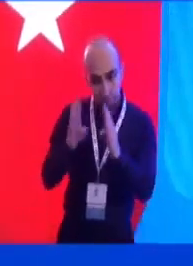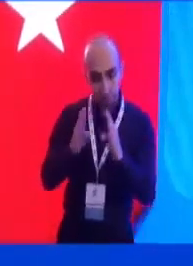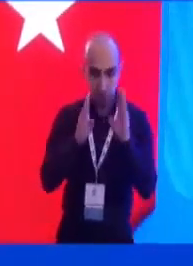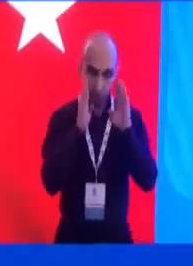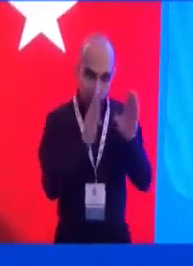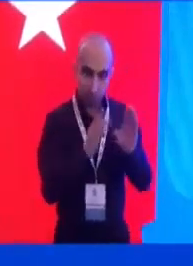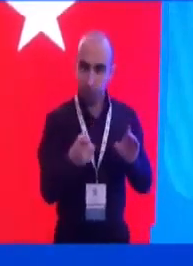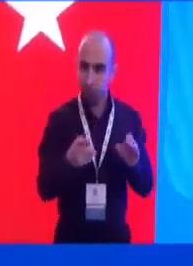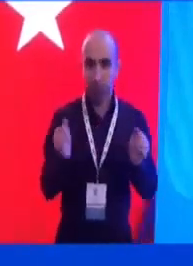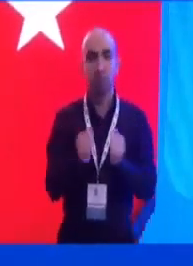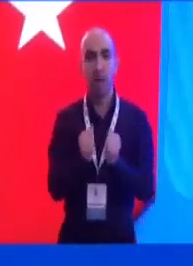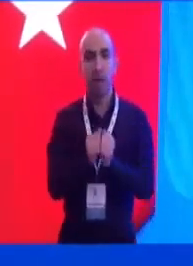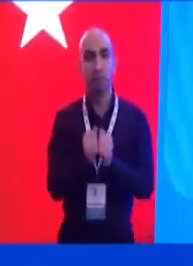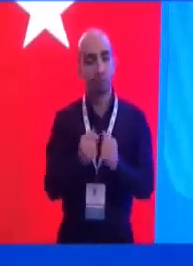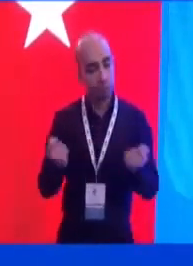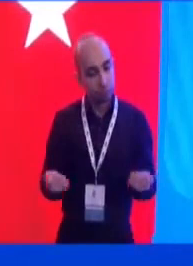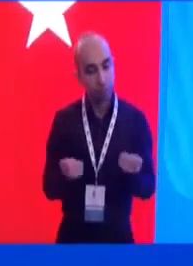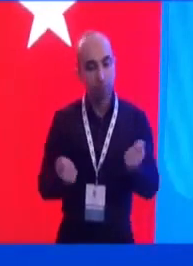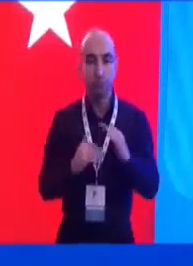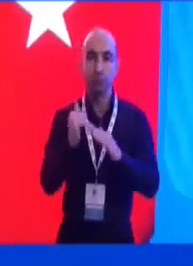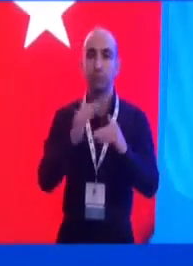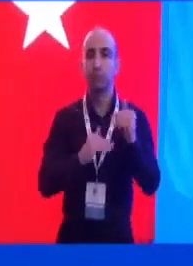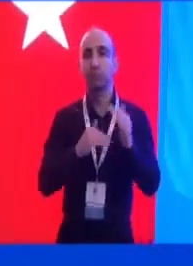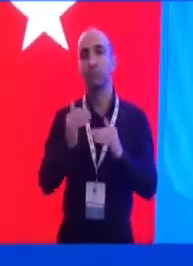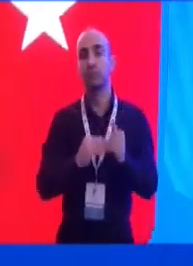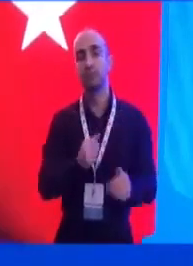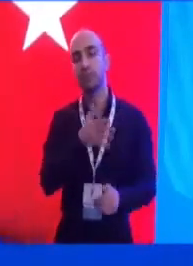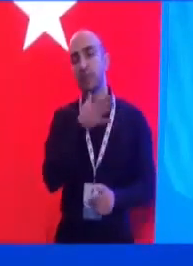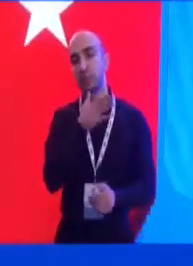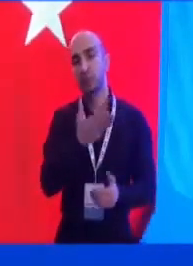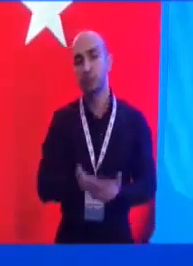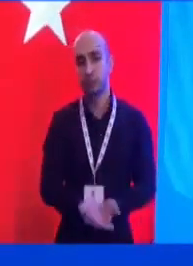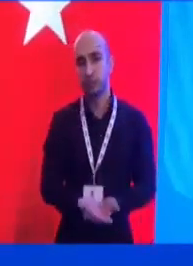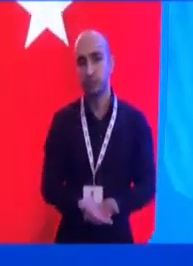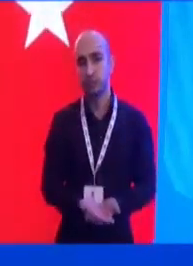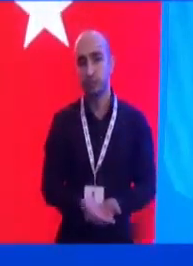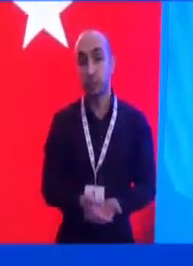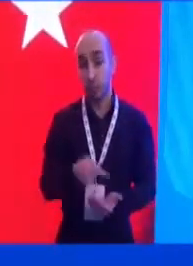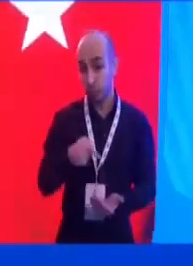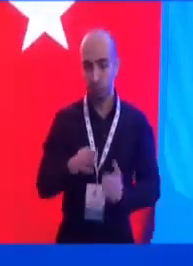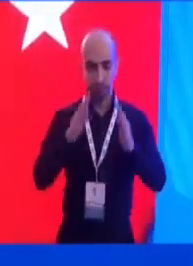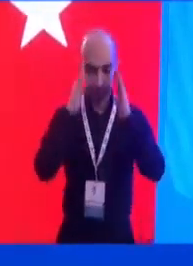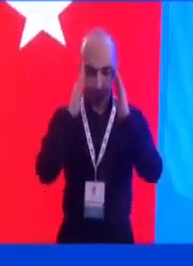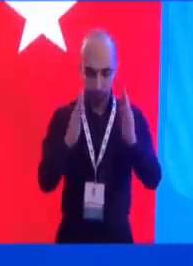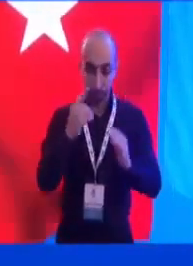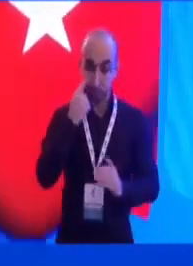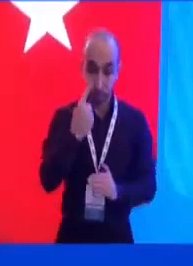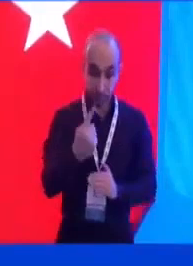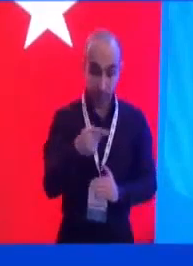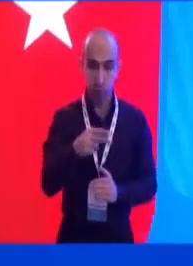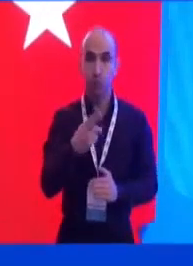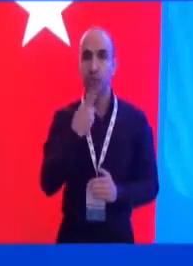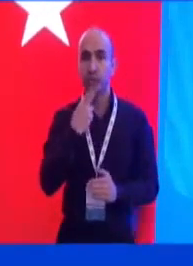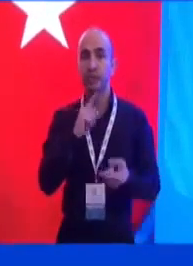kesimlerin beraberce inşa edebileceğini biliyoruz. Bu perspektifle kadınların siyasete